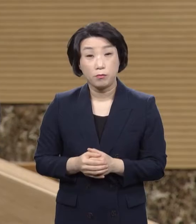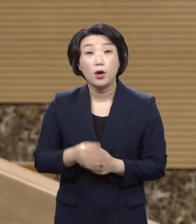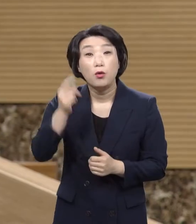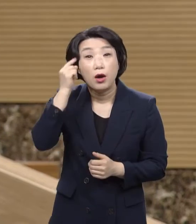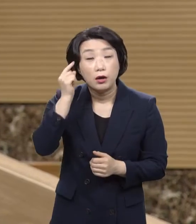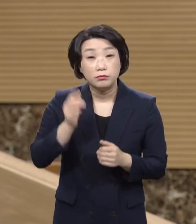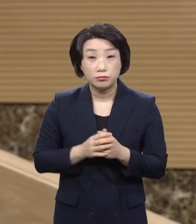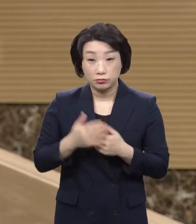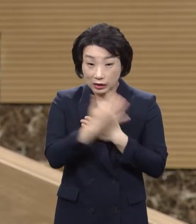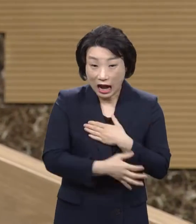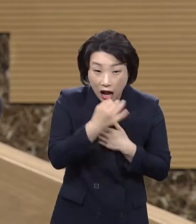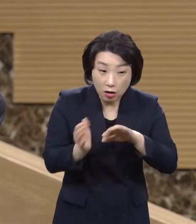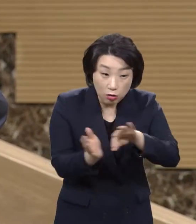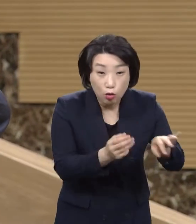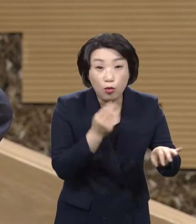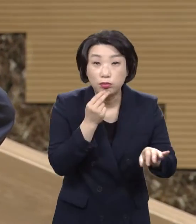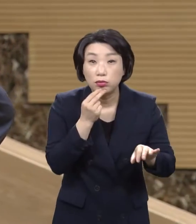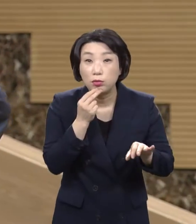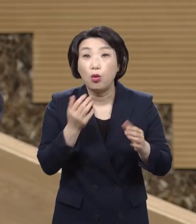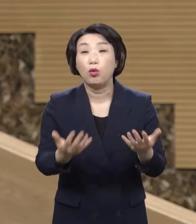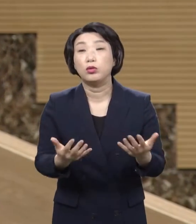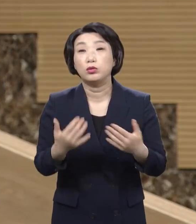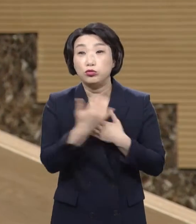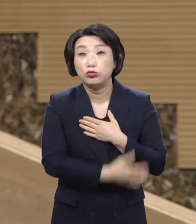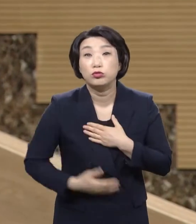왜? 제거하지 않으면 그 욕심이